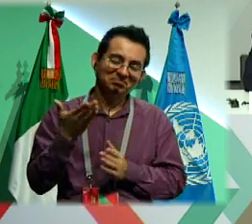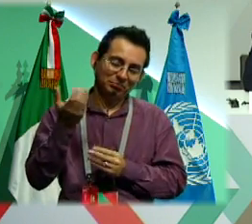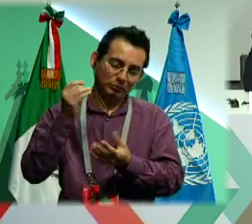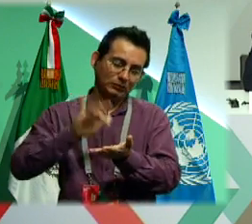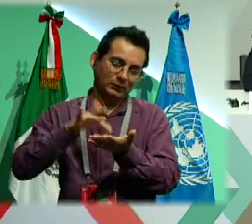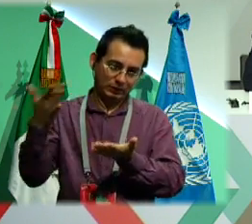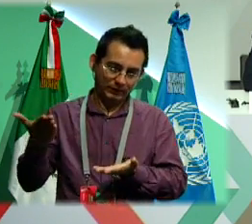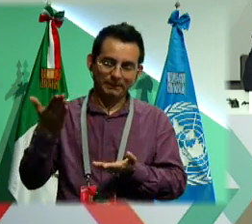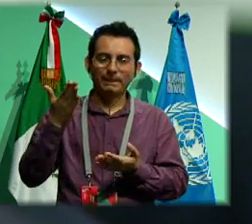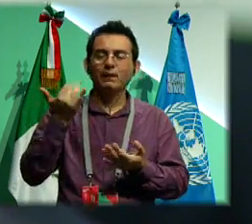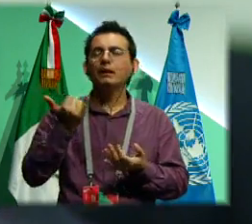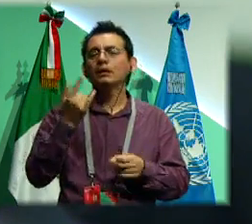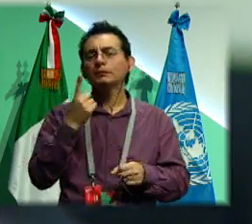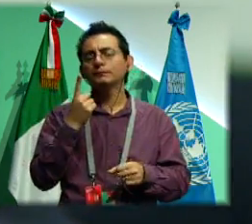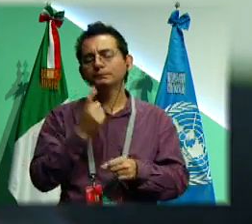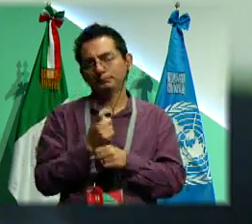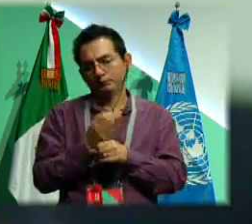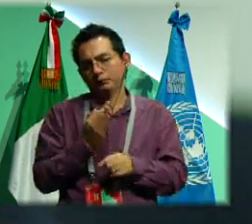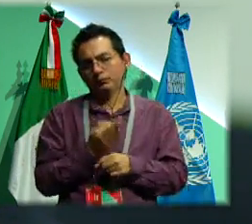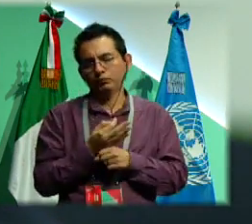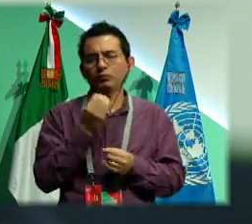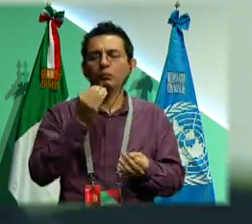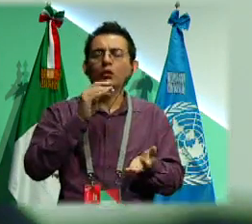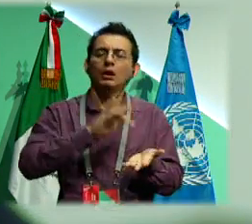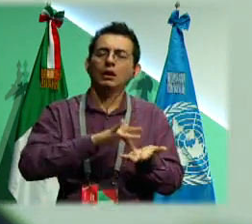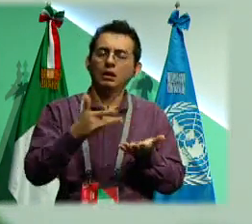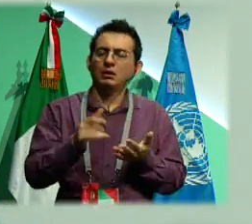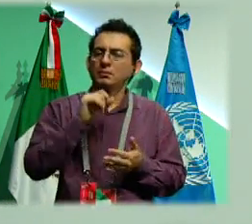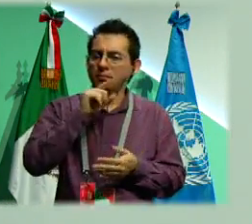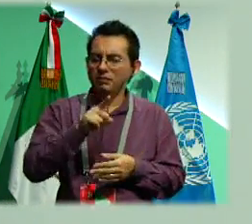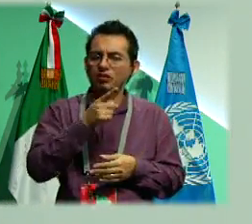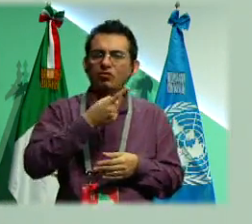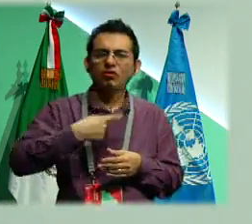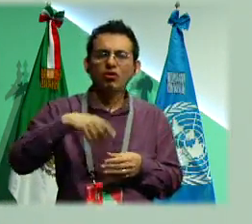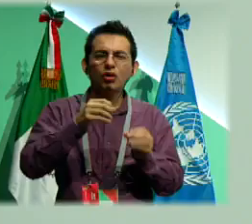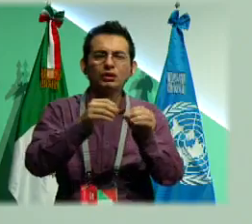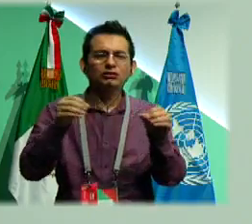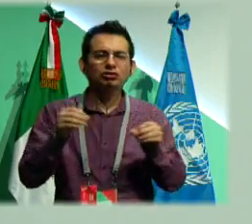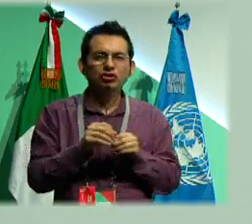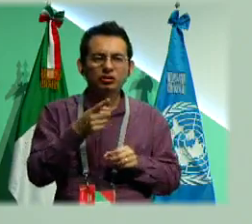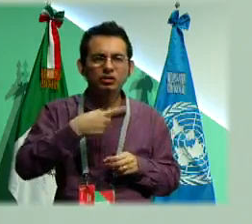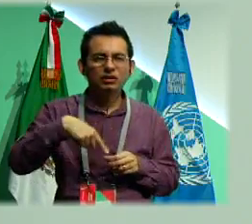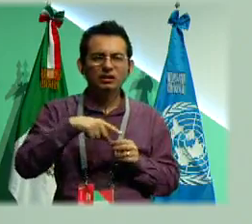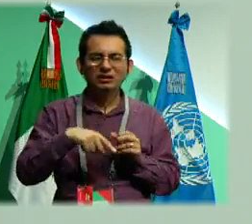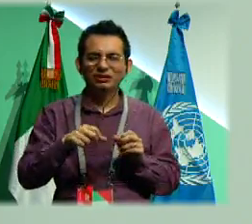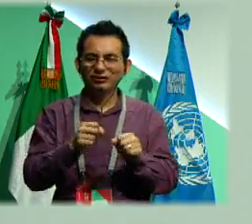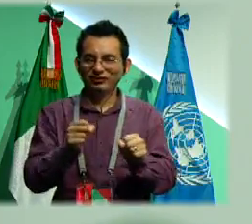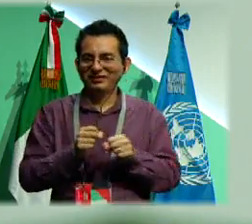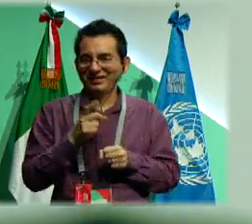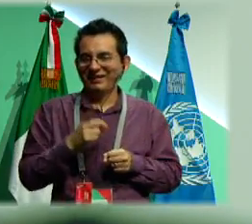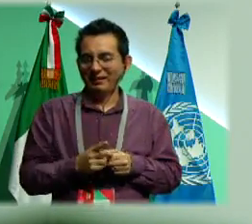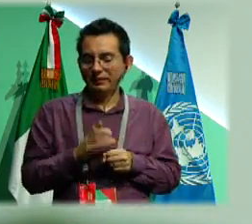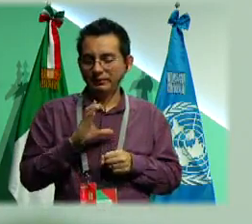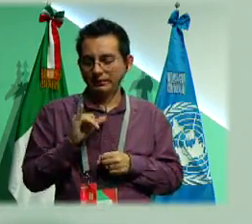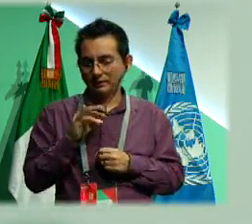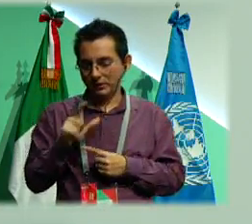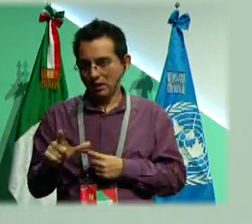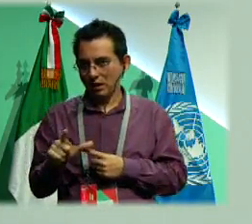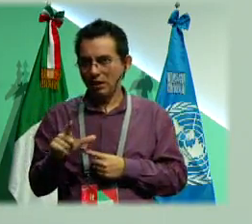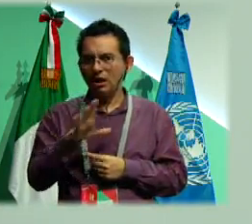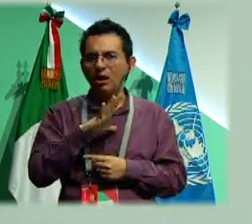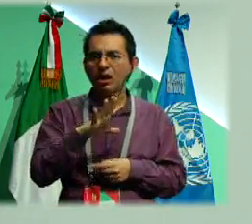Tout d'abord, je dois remercier les organisations de la société civile qui m'ont